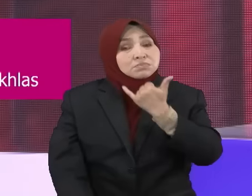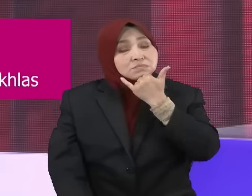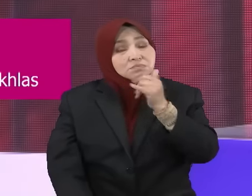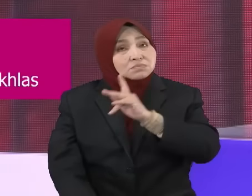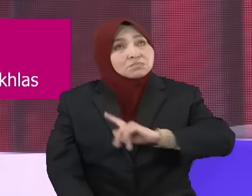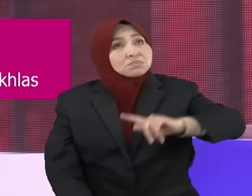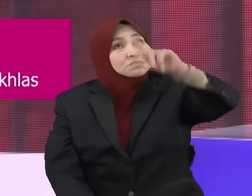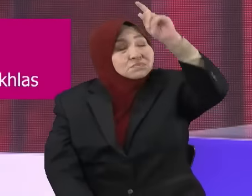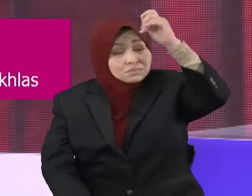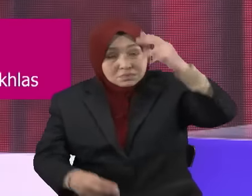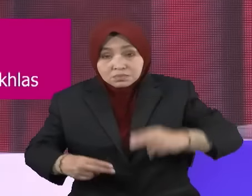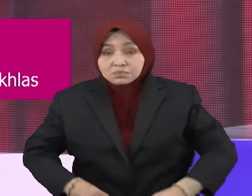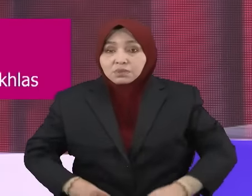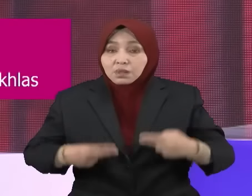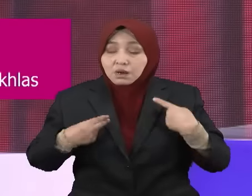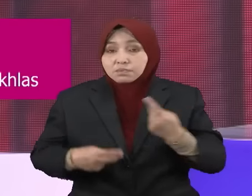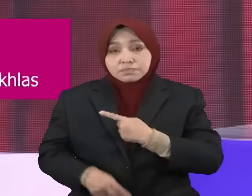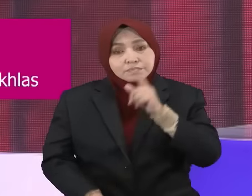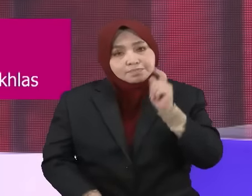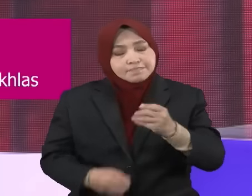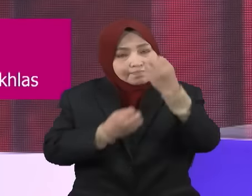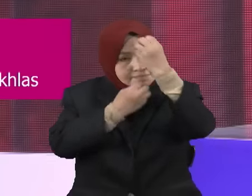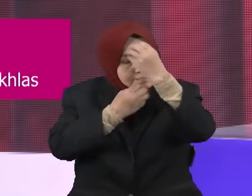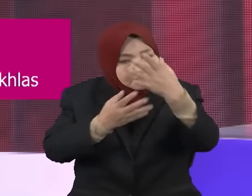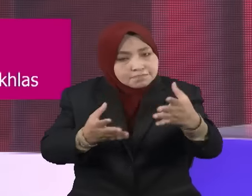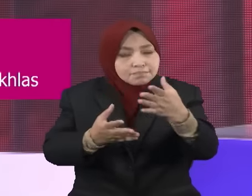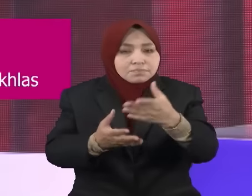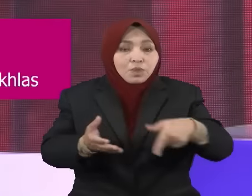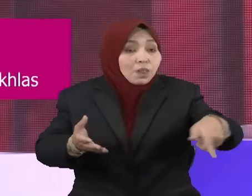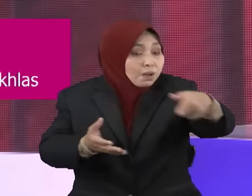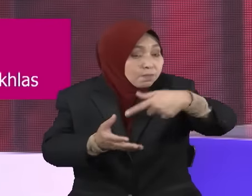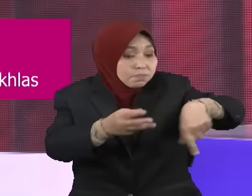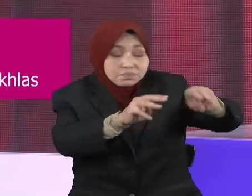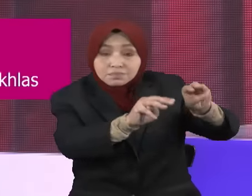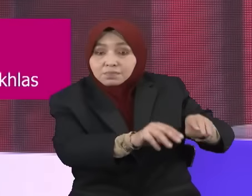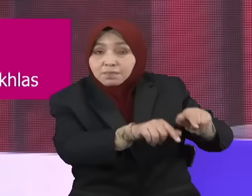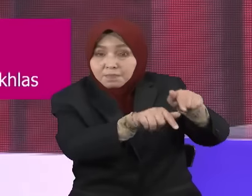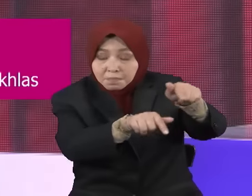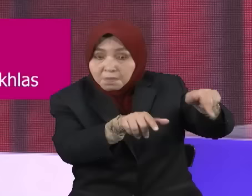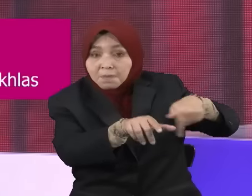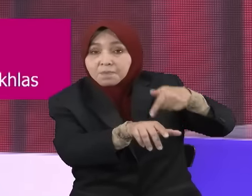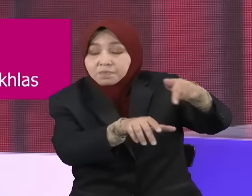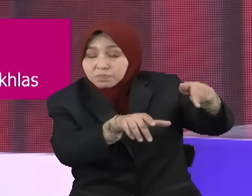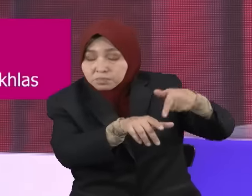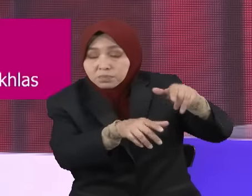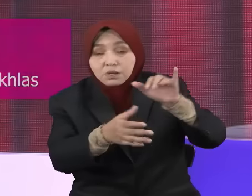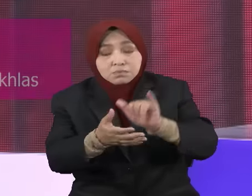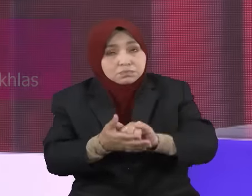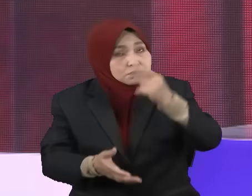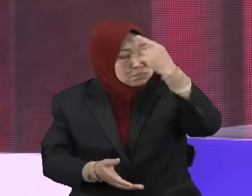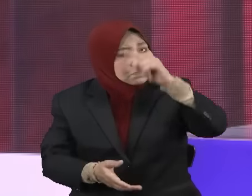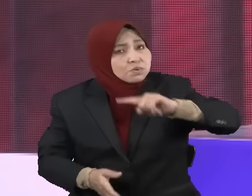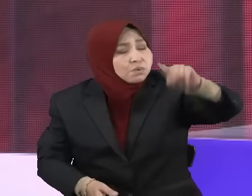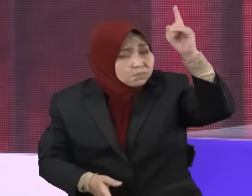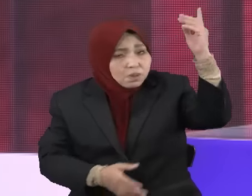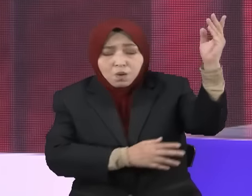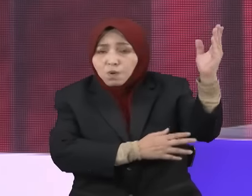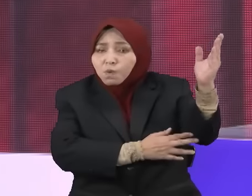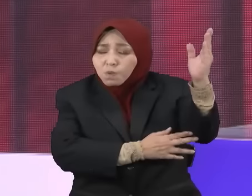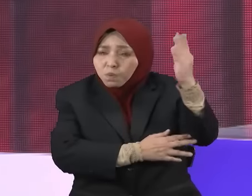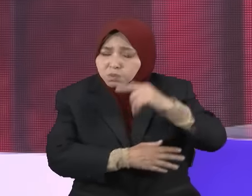dalam kehidupan, maka kita perlu memaklumkan pada mereka bahawa falillahil hujjatul baligh, bagi Allah lah hujah yang